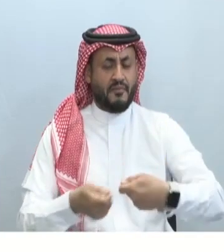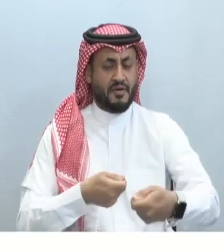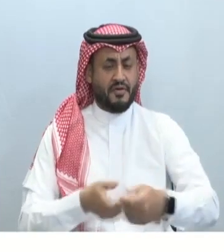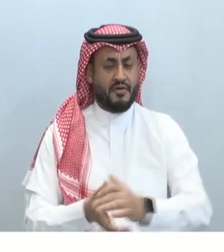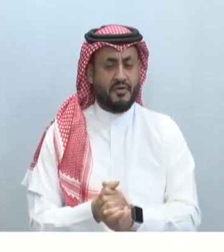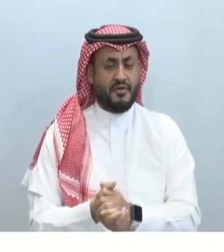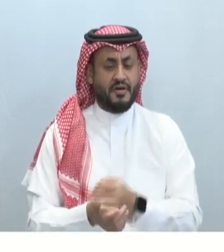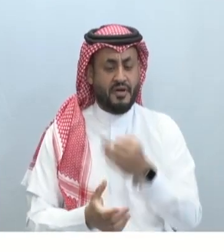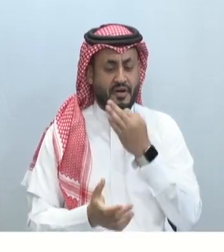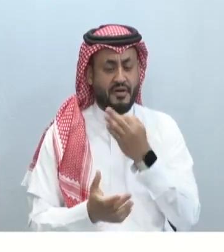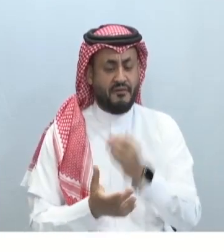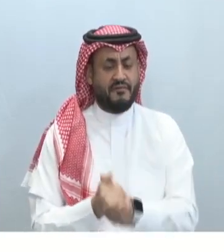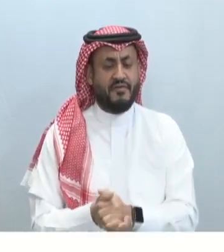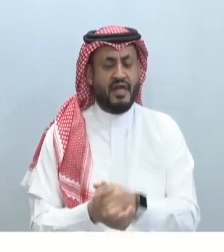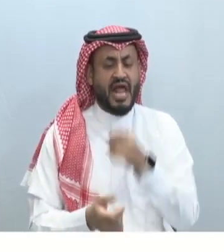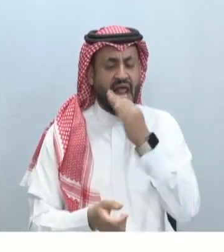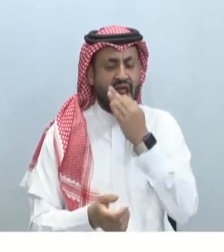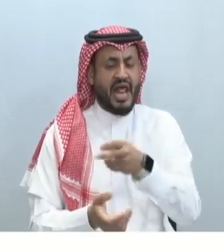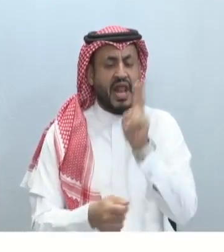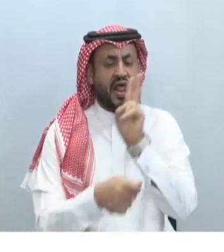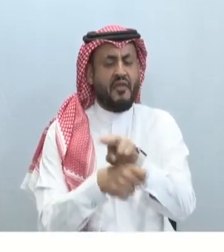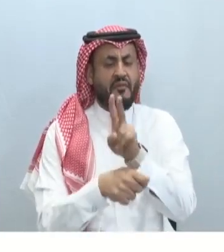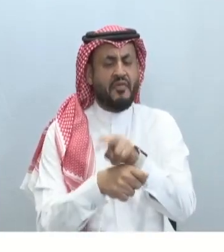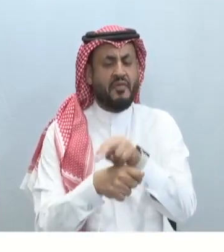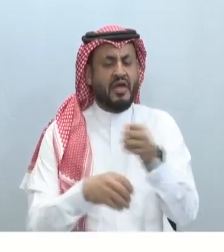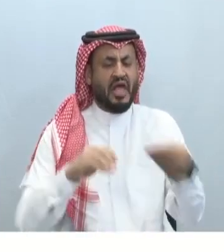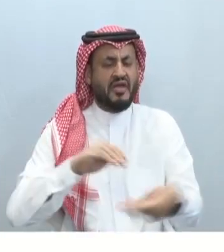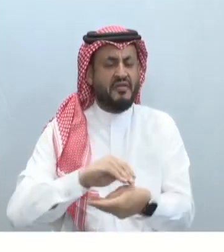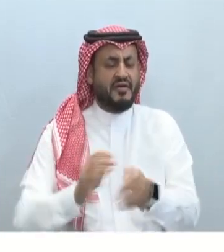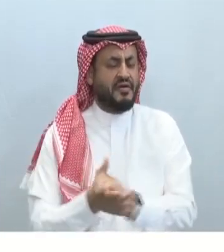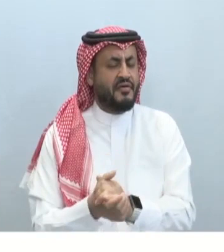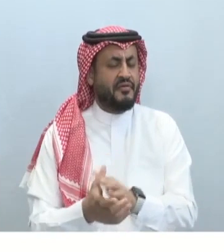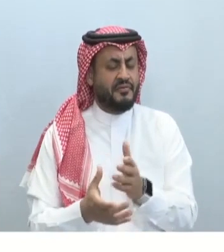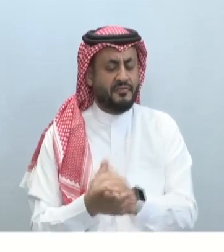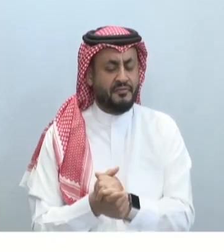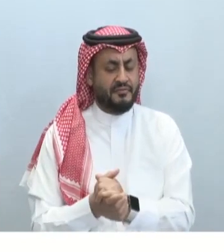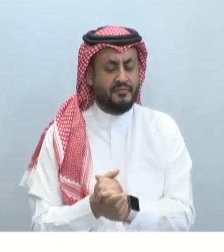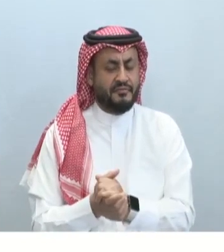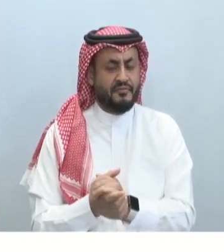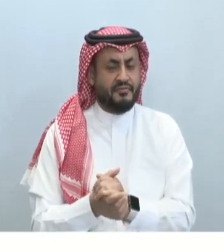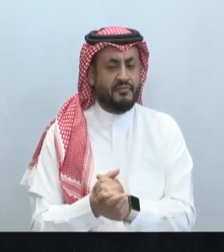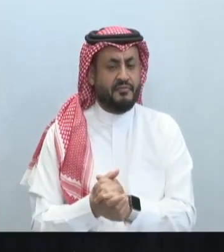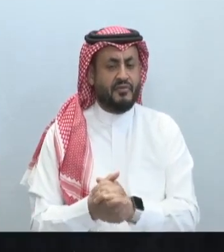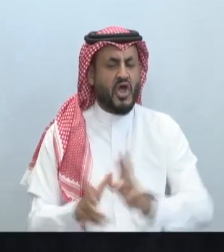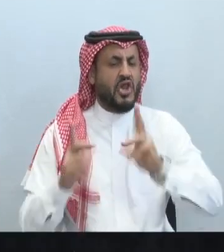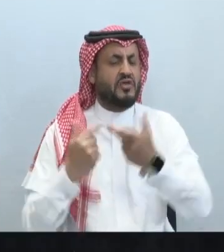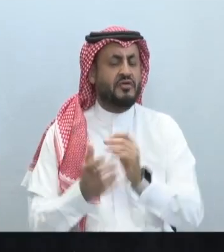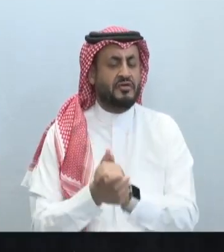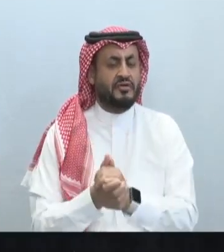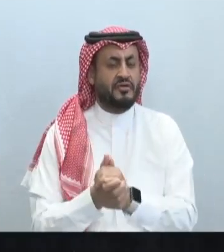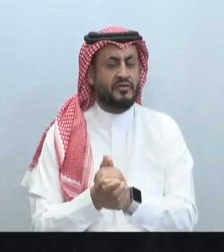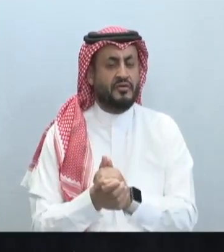روج لتجارته بالكذب والغش والخداع نعم لدينا تاجر هذا التاجر